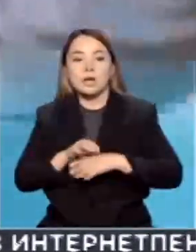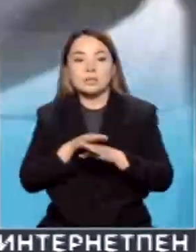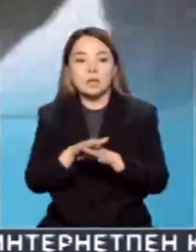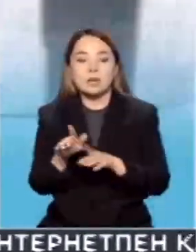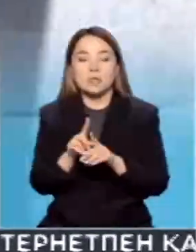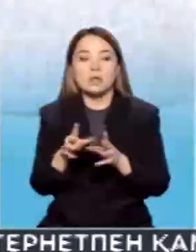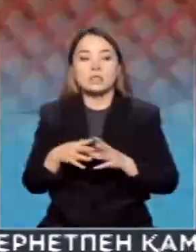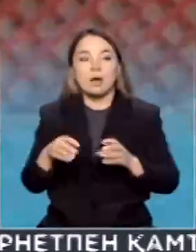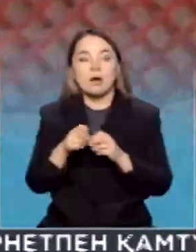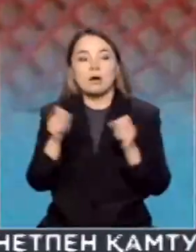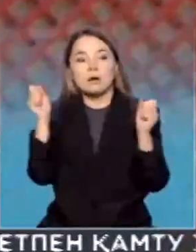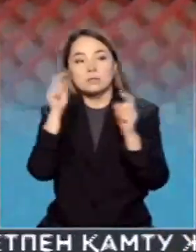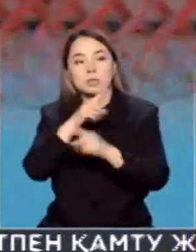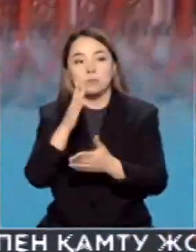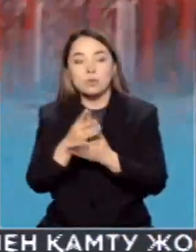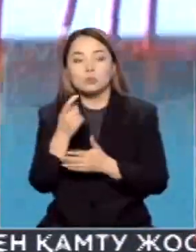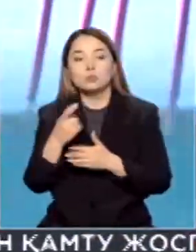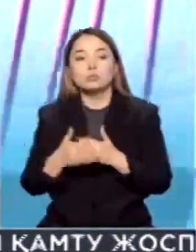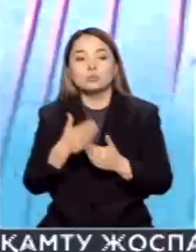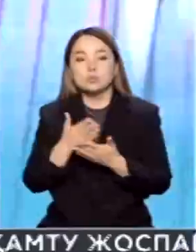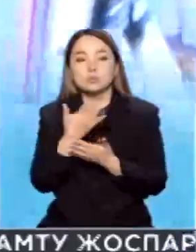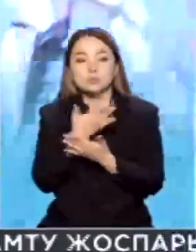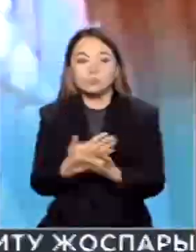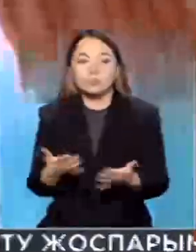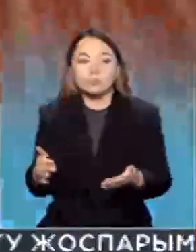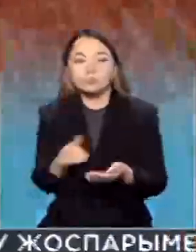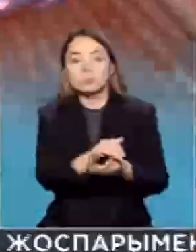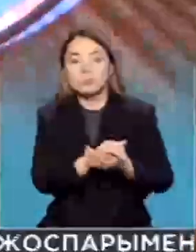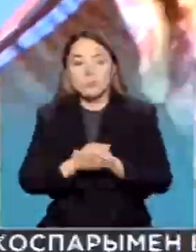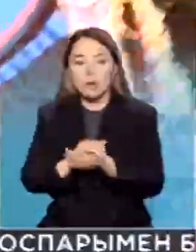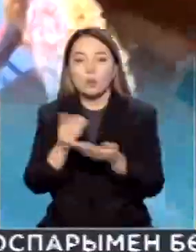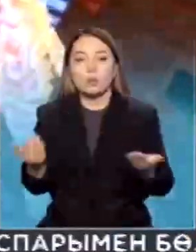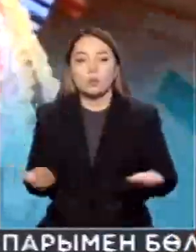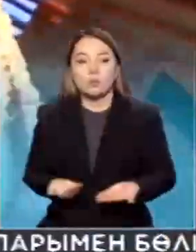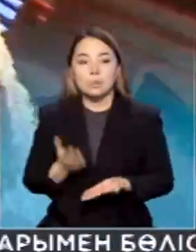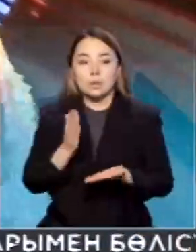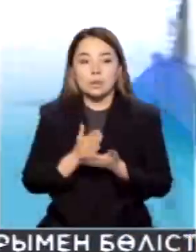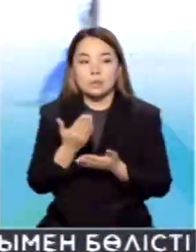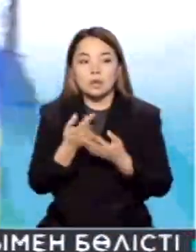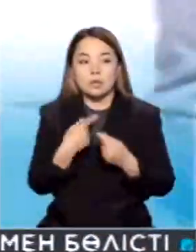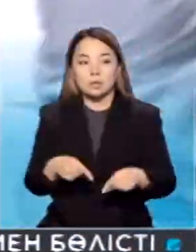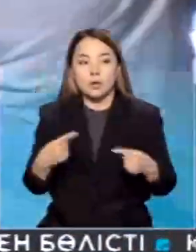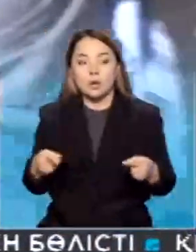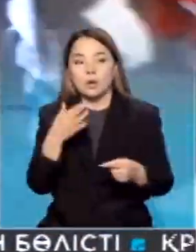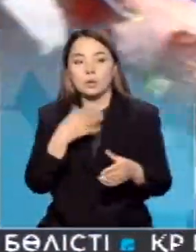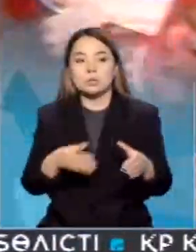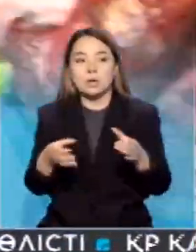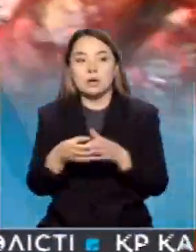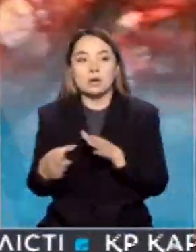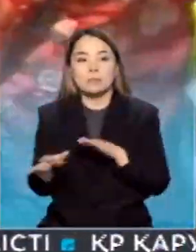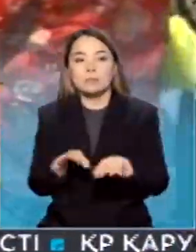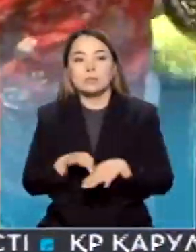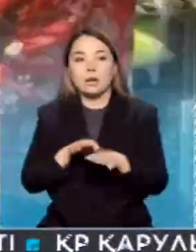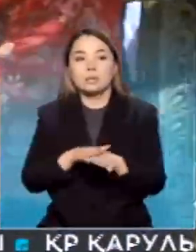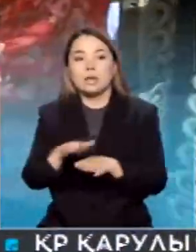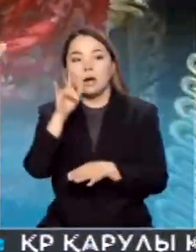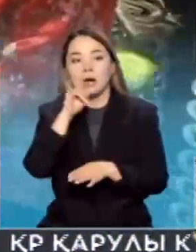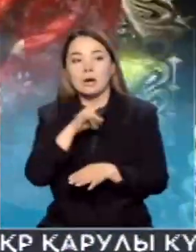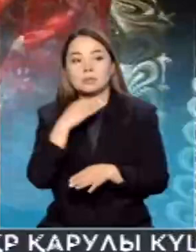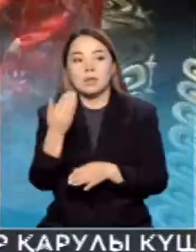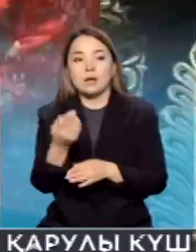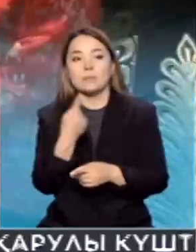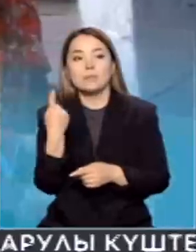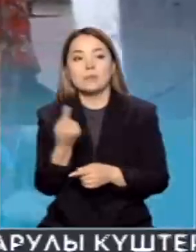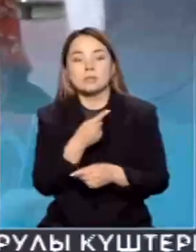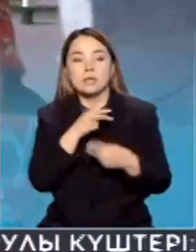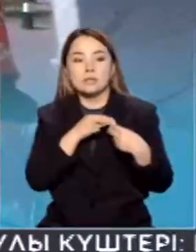арқылы анықтаған. Елімізде қазір 100-ден астам ұлт пен ұлыс ынтымақта өмір сүріп жатыр. Өзге ұлт өкілдері осы шара арқылы қазақстандықтардың